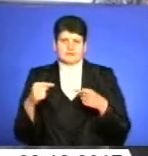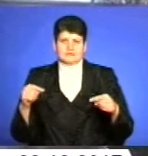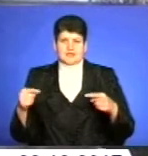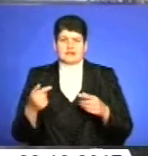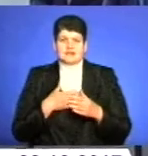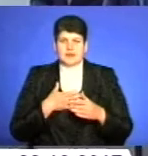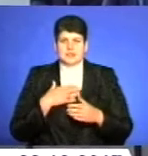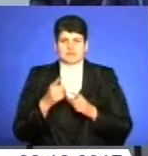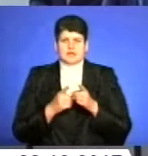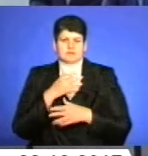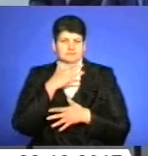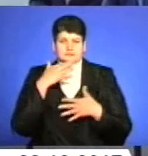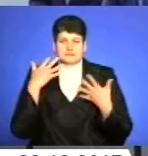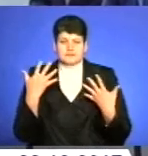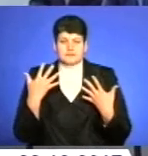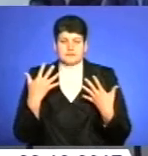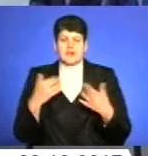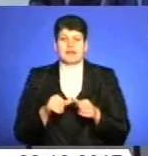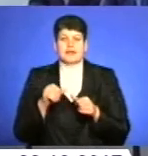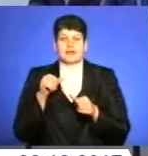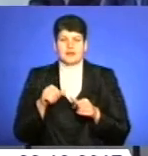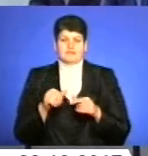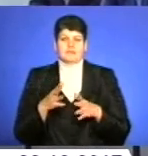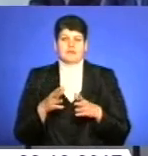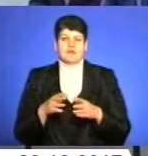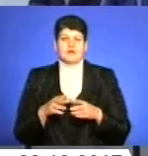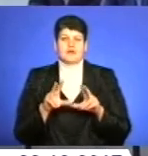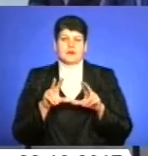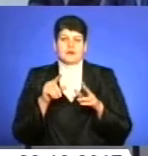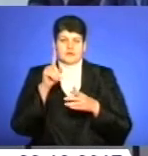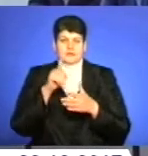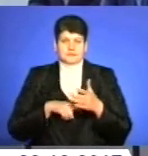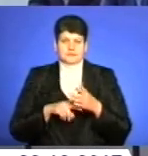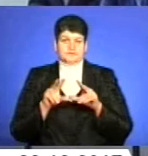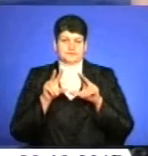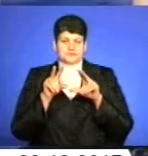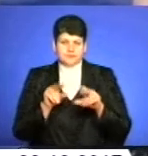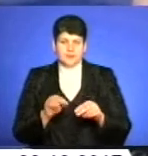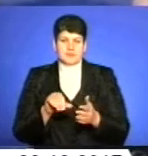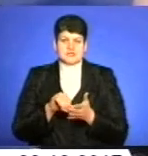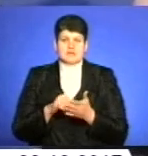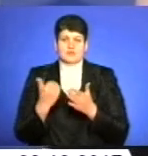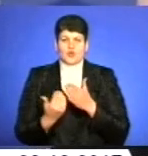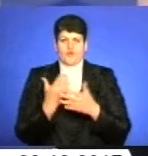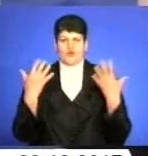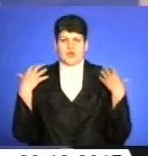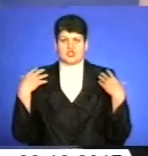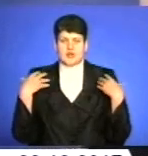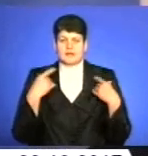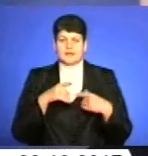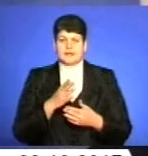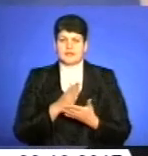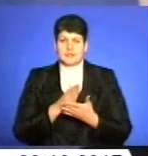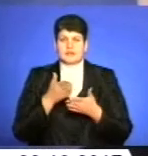змінилося дуже багато. Окрім посвяти нових копів, в управлінні патрульної поліції області представили нового начальника. Ним